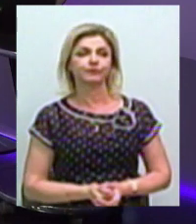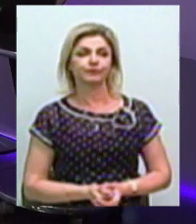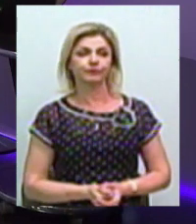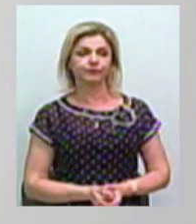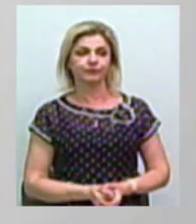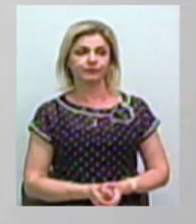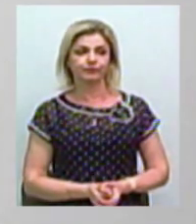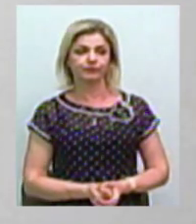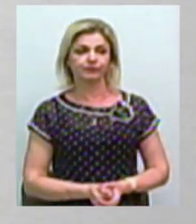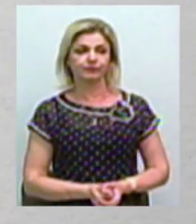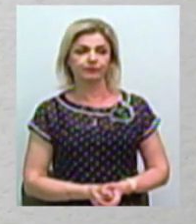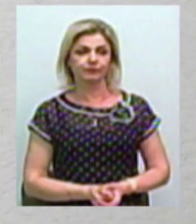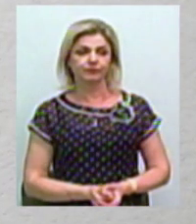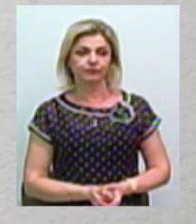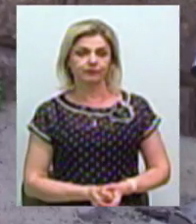на екран.